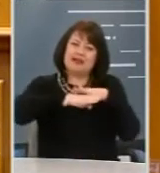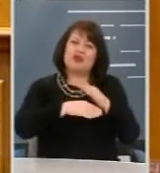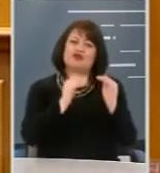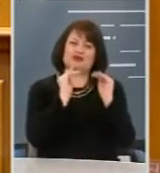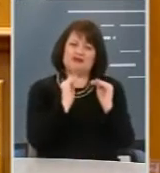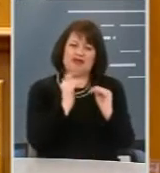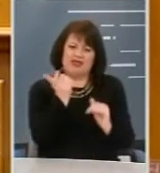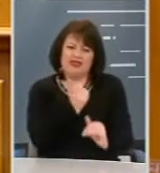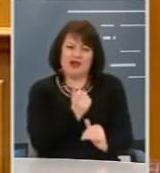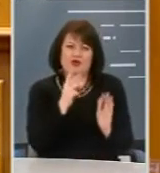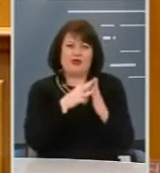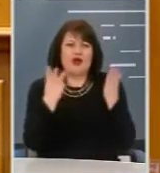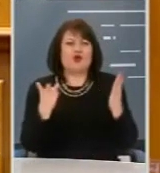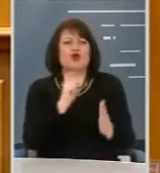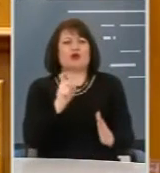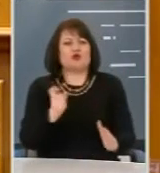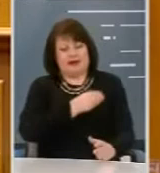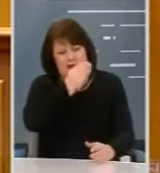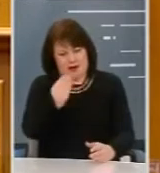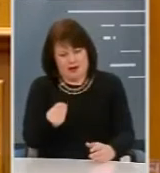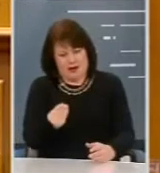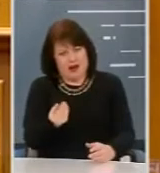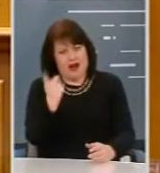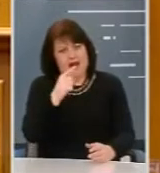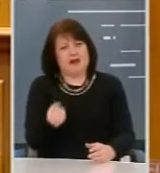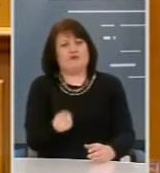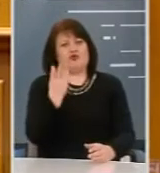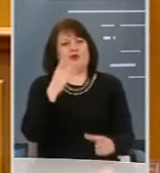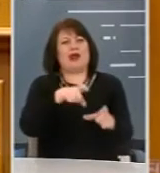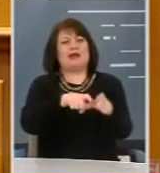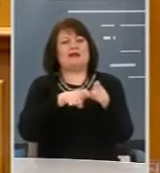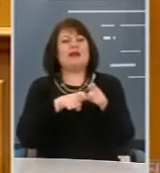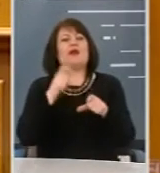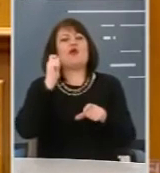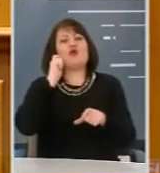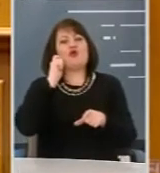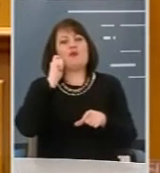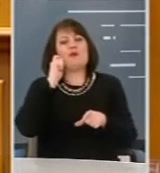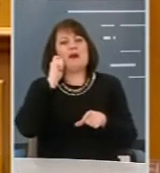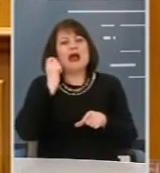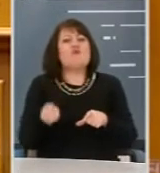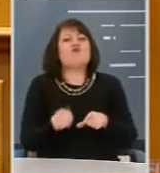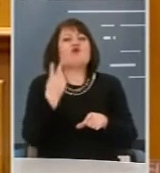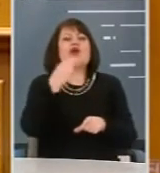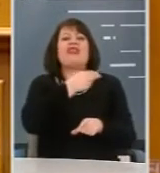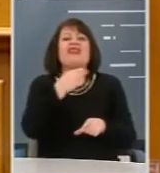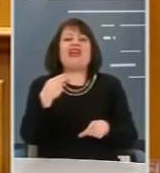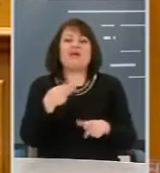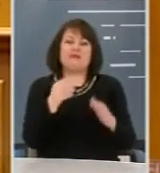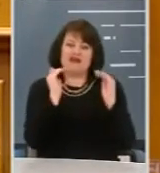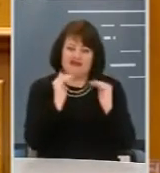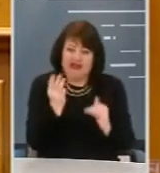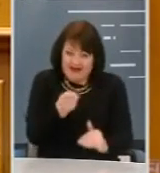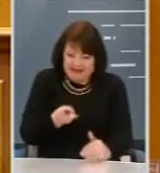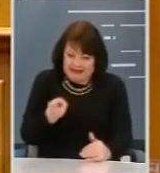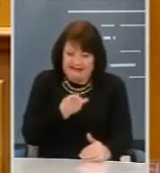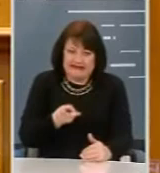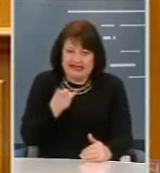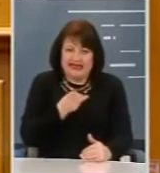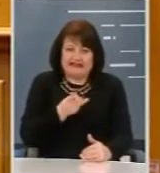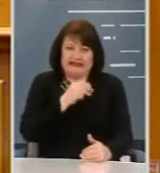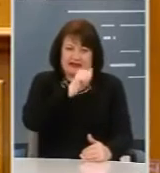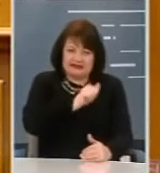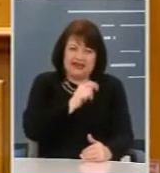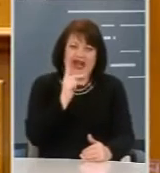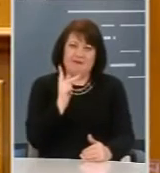νέο δάνειο 18 εκατομμυρίων σε μια νέα εταιρεία με την επωνυμία Νέο Θέμα, των ίδιων βασικά μετόχων